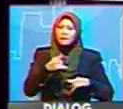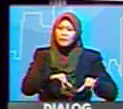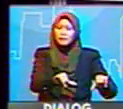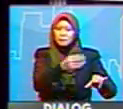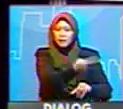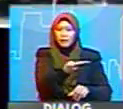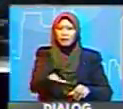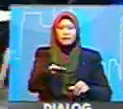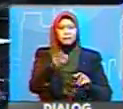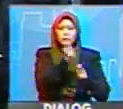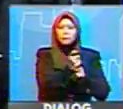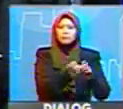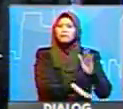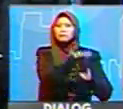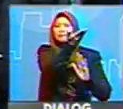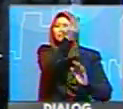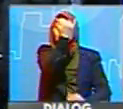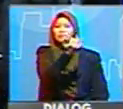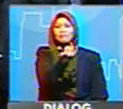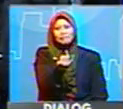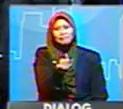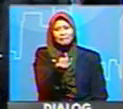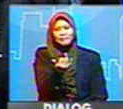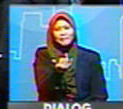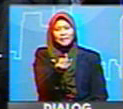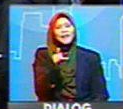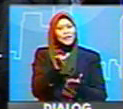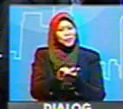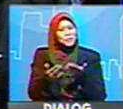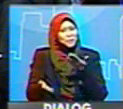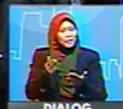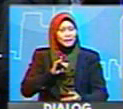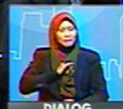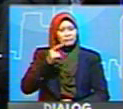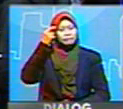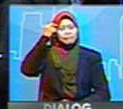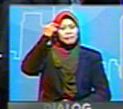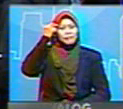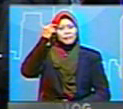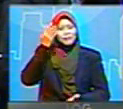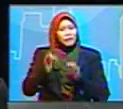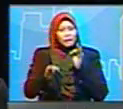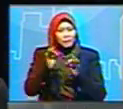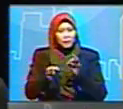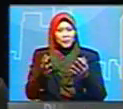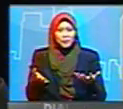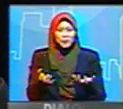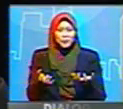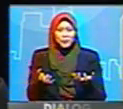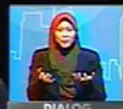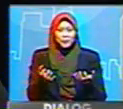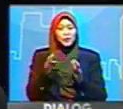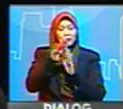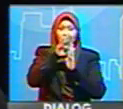tidak turun harga jadi sebab itulah saya berpandangan bahawa kalau kita nak nak